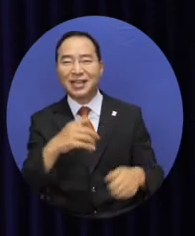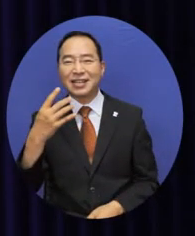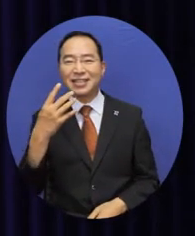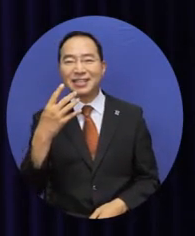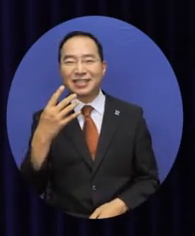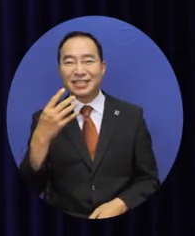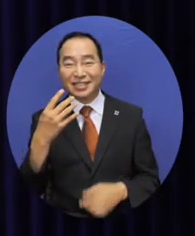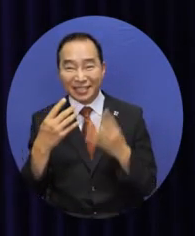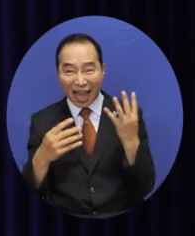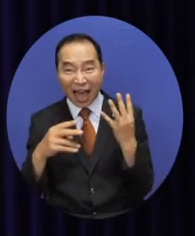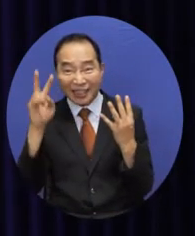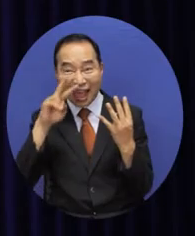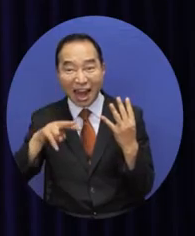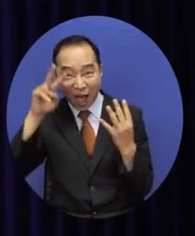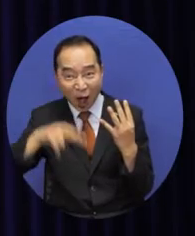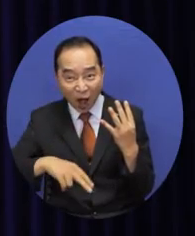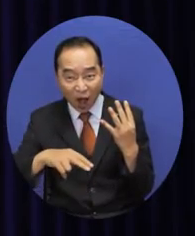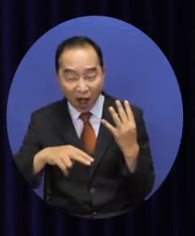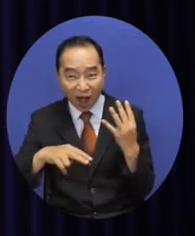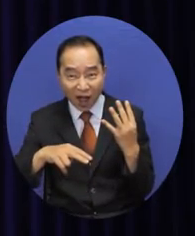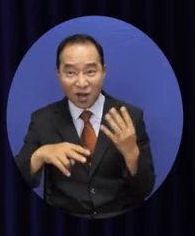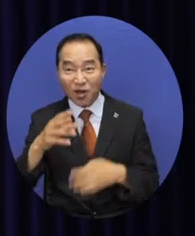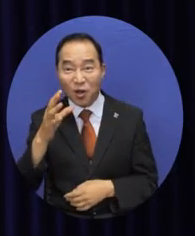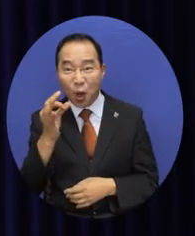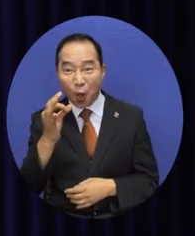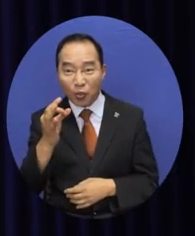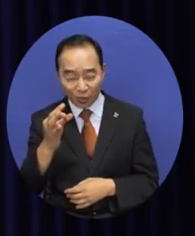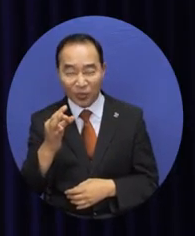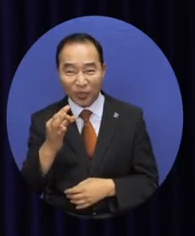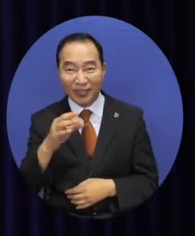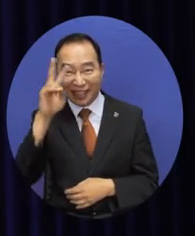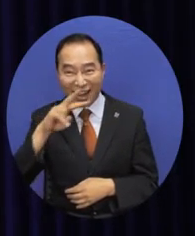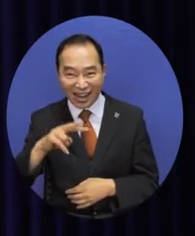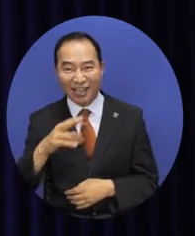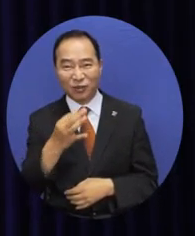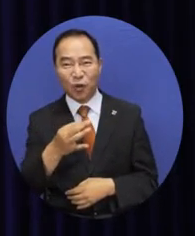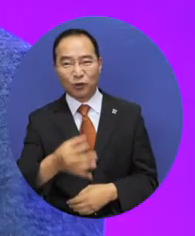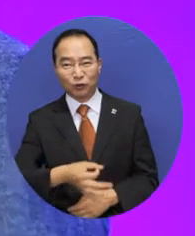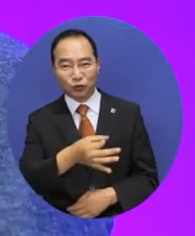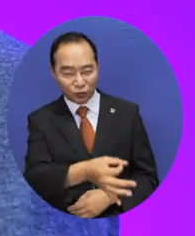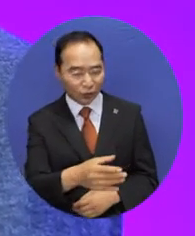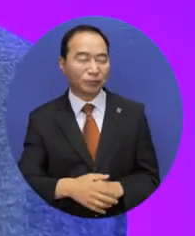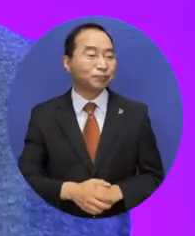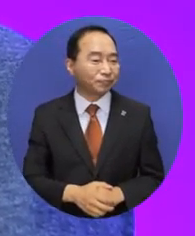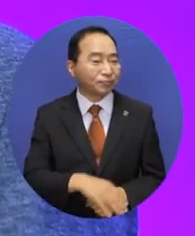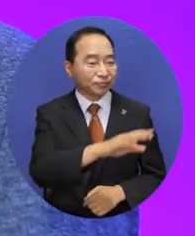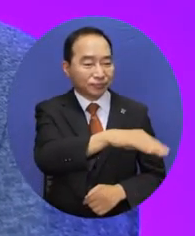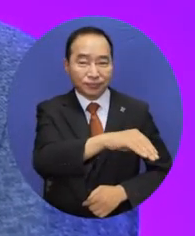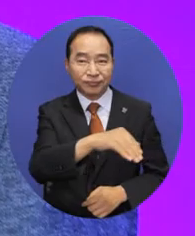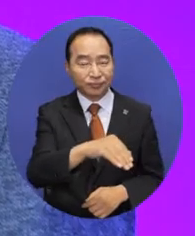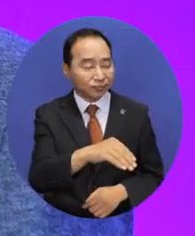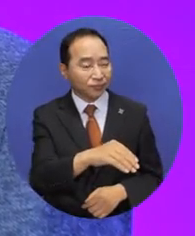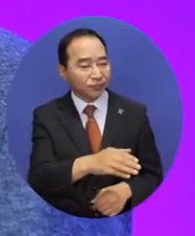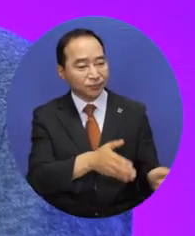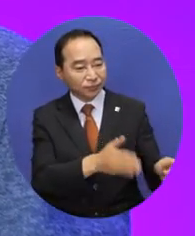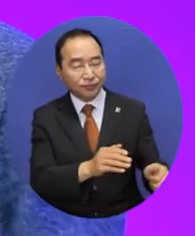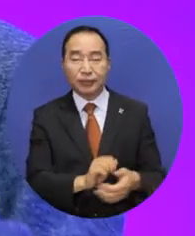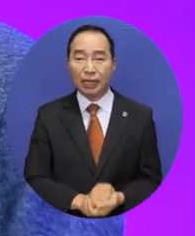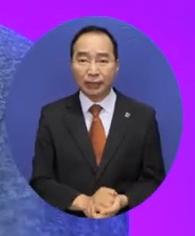시민에게 저 피험자들인 학생들에게 질문을 내라.